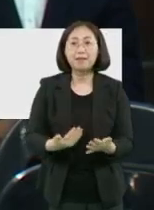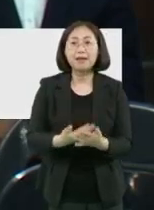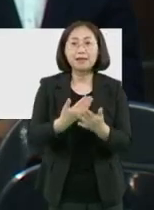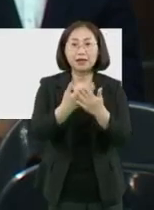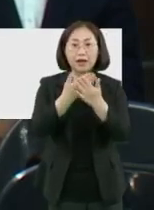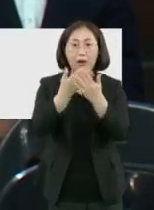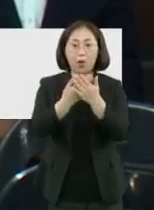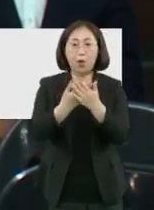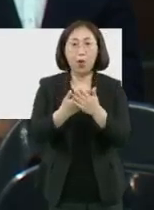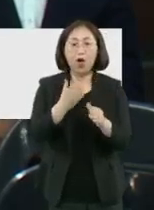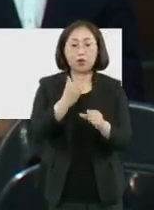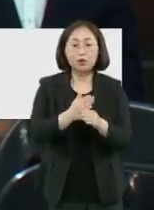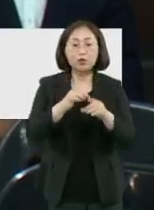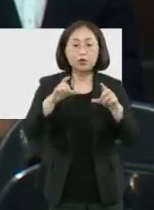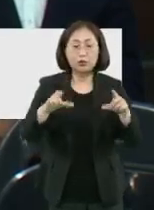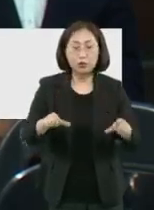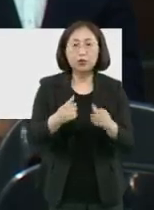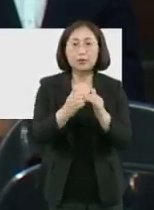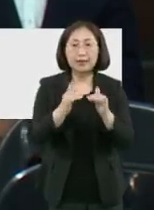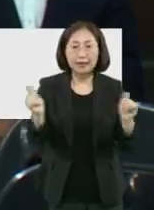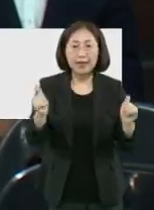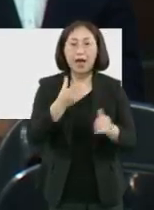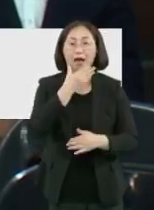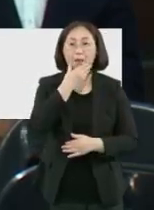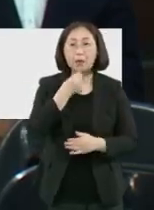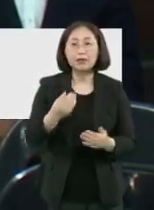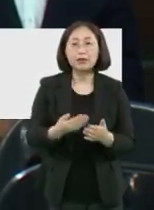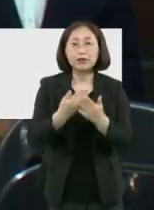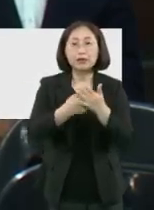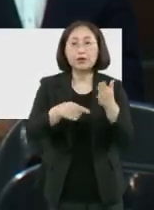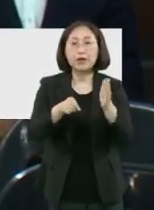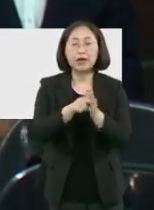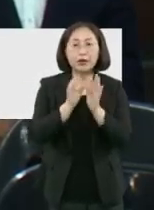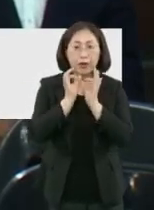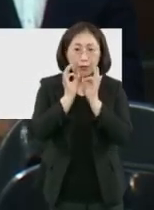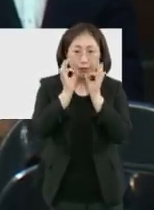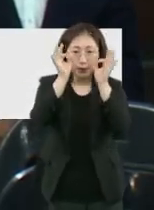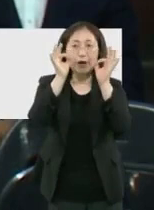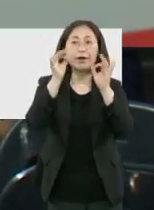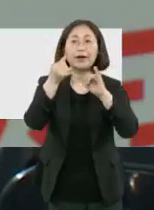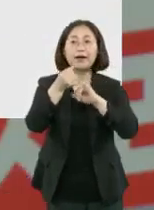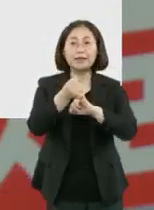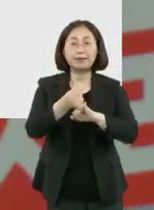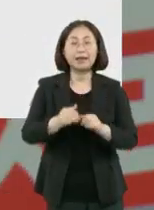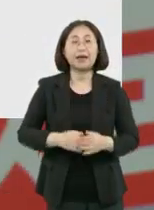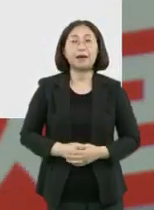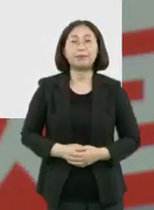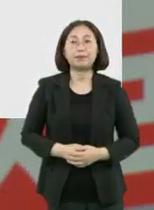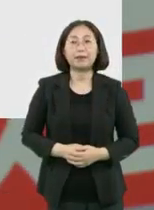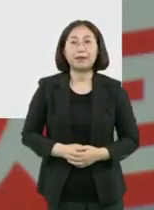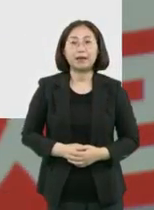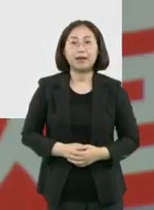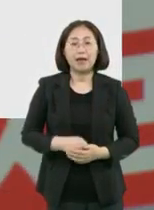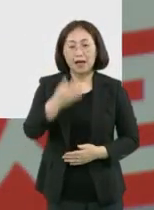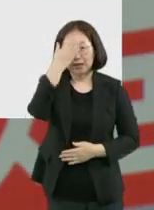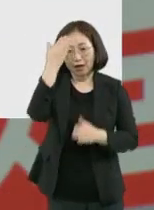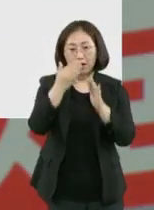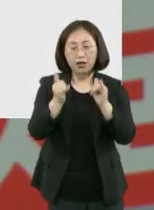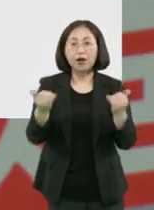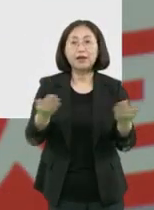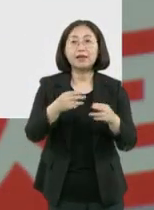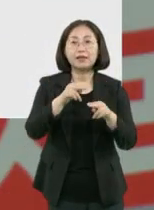하고 우리 중구 구민의 복지 증진을 위해서 최선의 노력을 다할 것입니다. 청년 일자리